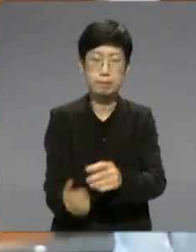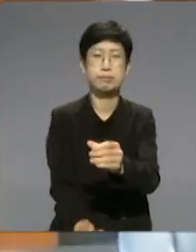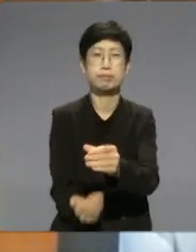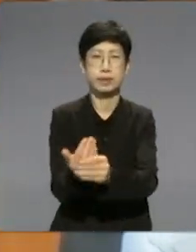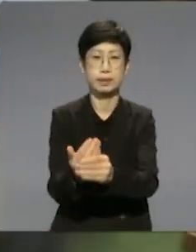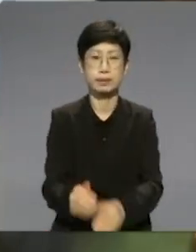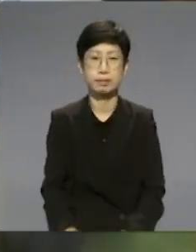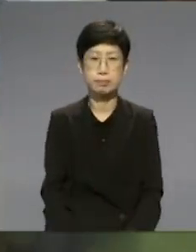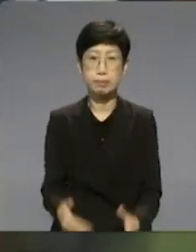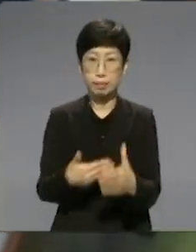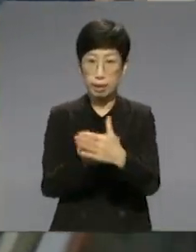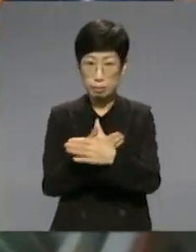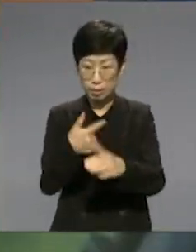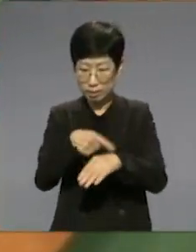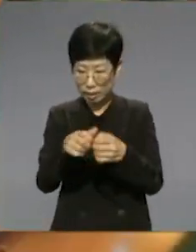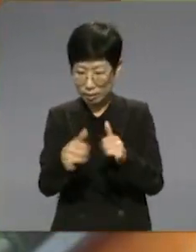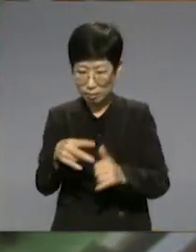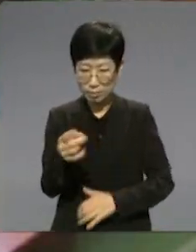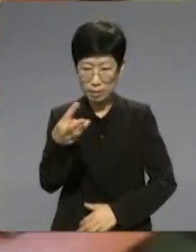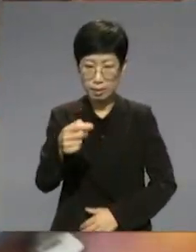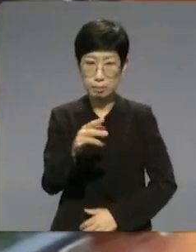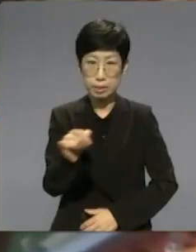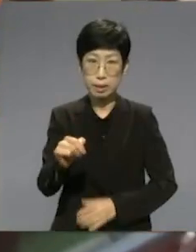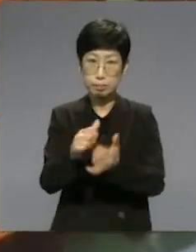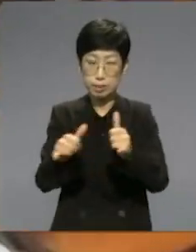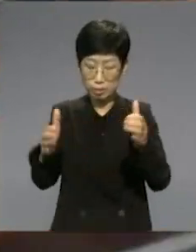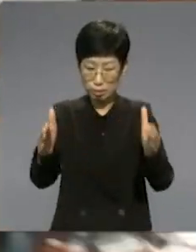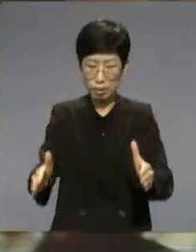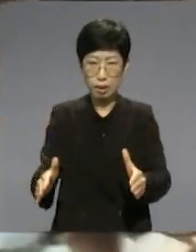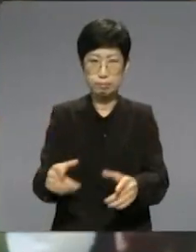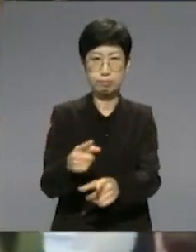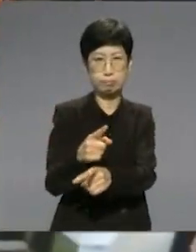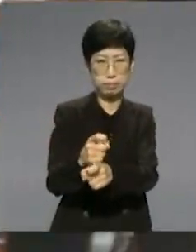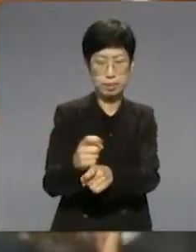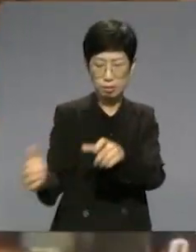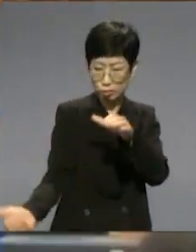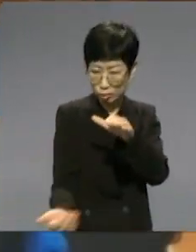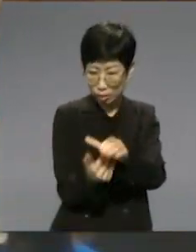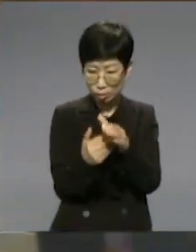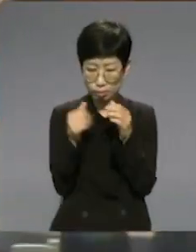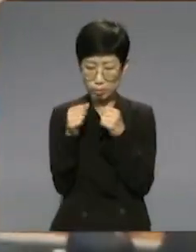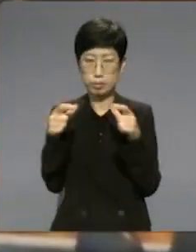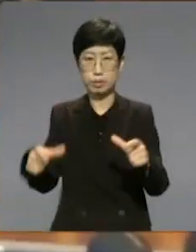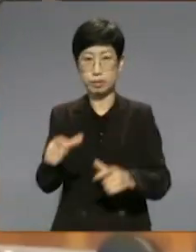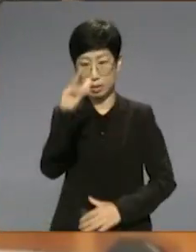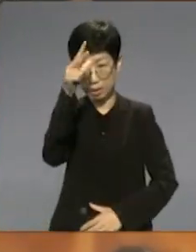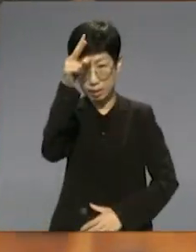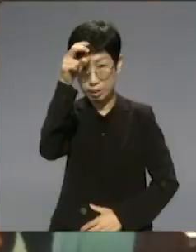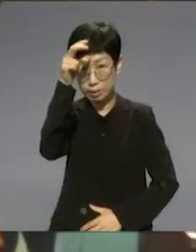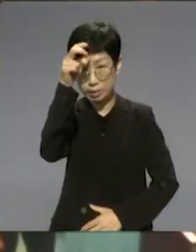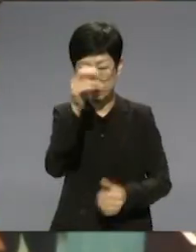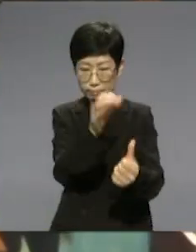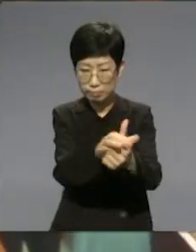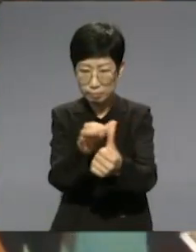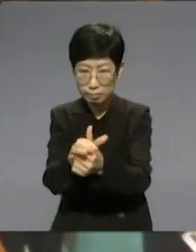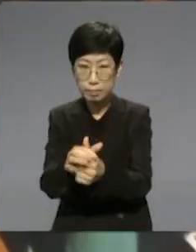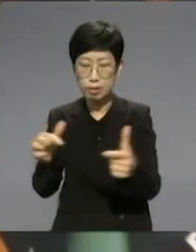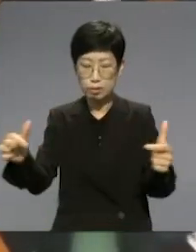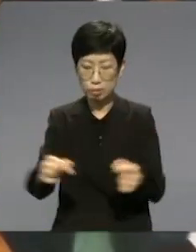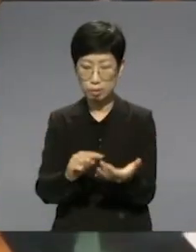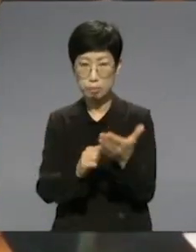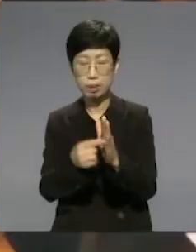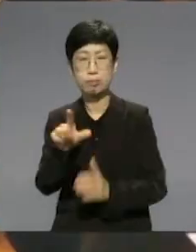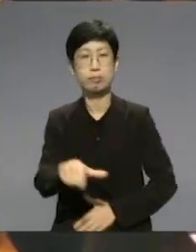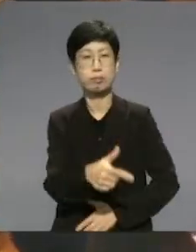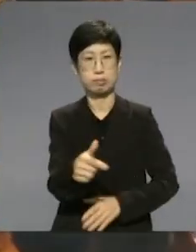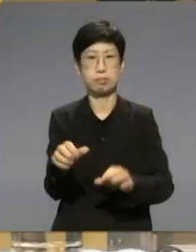총리가 알바니아인과 세르비아계 민족 간의 적대감이 최고 수준인 북부 지역의 경찰 주둔을 축소하겠다고 발표한 지 불과 하루